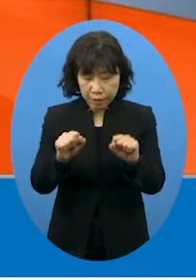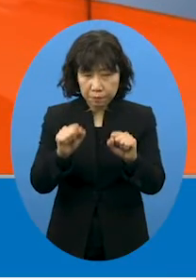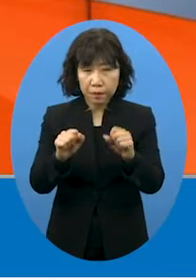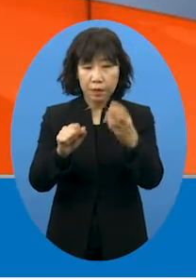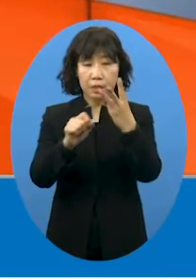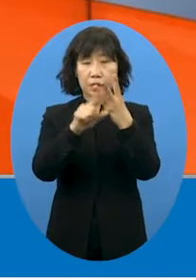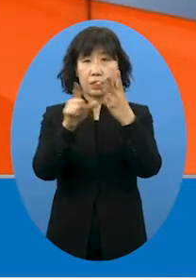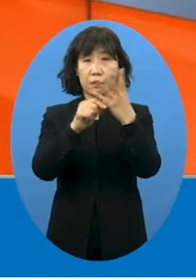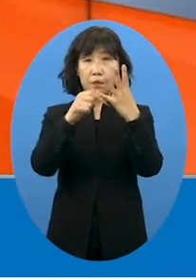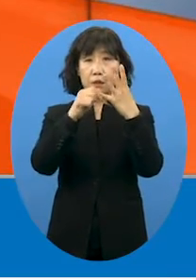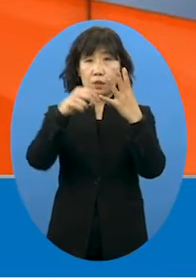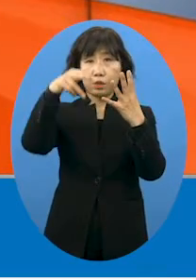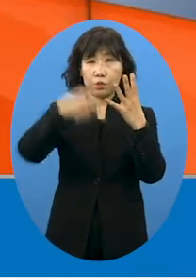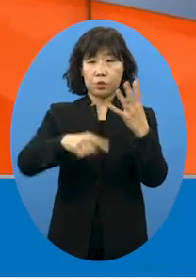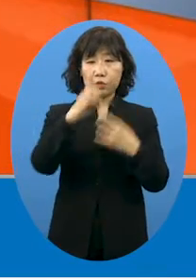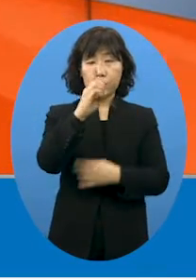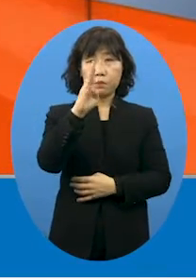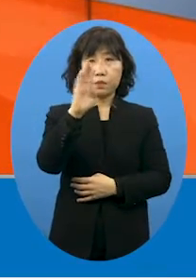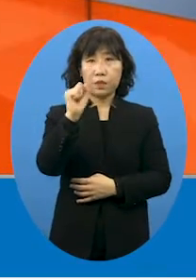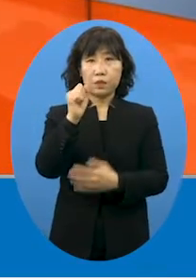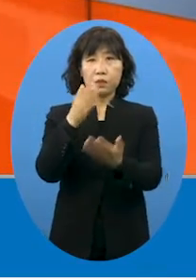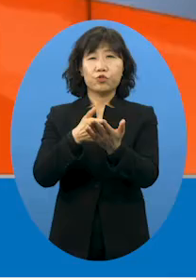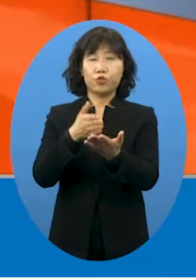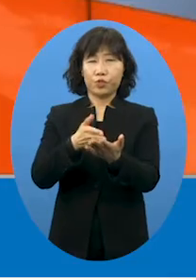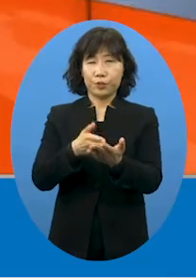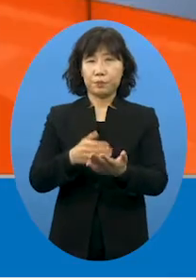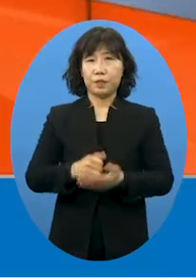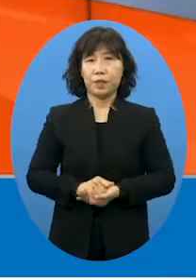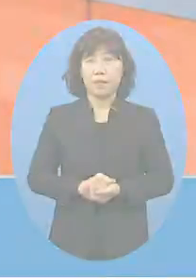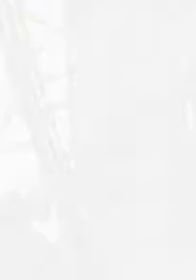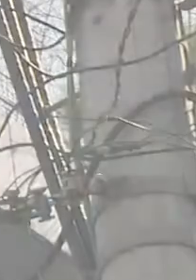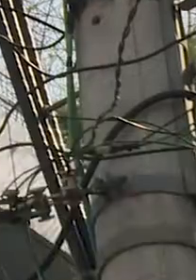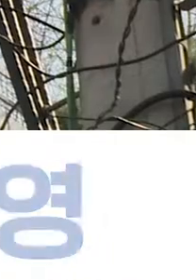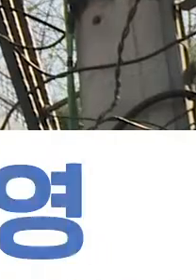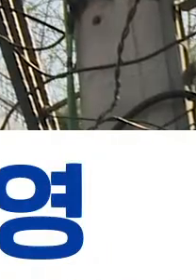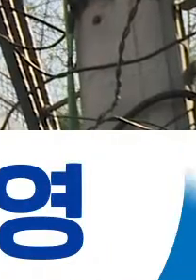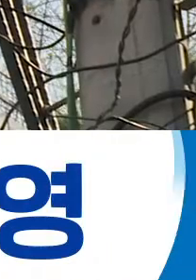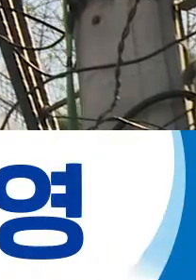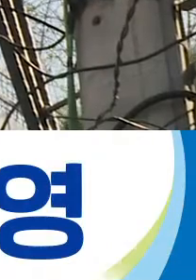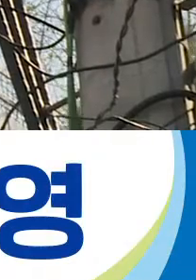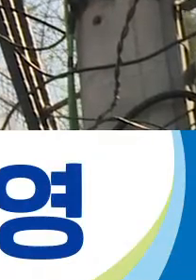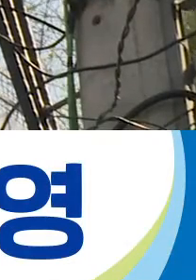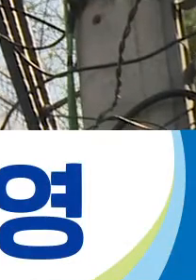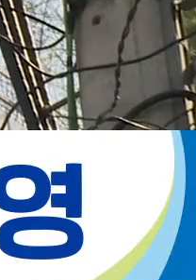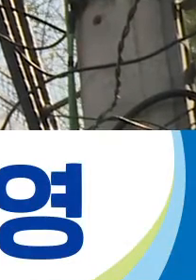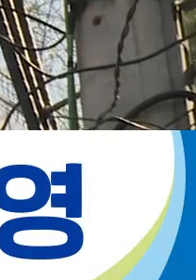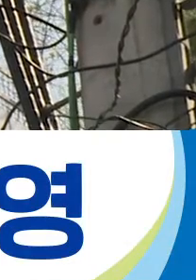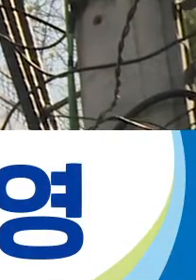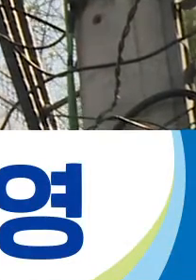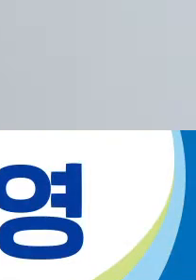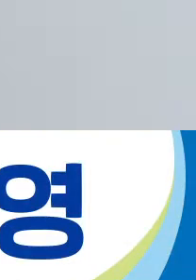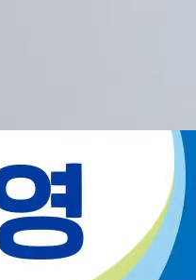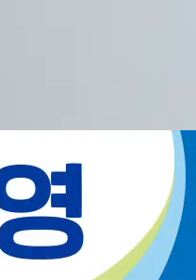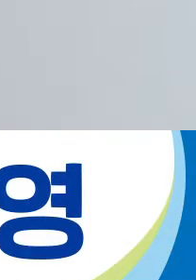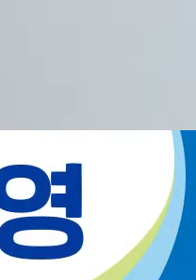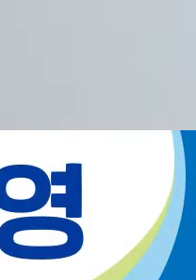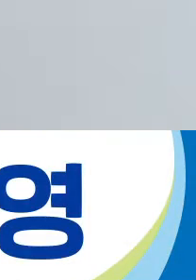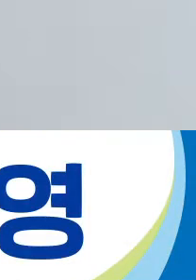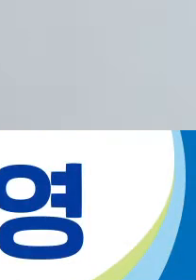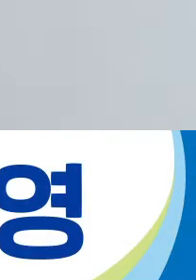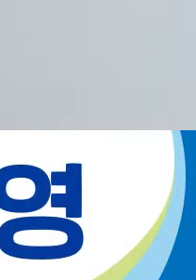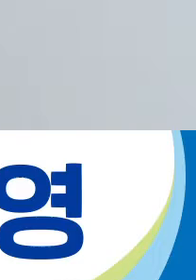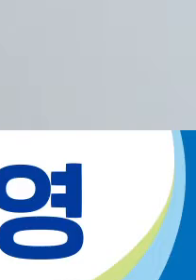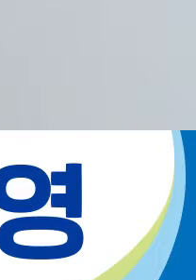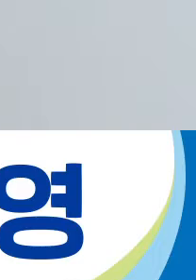여러분 안녕하십니까 3월 마지막 주 dbs 주게 뉴스 입니다 동대문구 정부와 도서관 지하 1층의